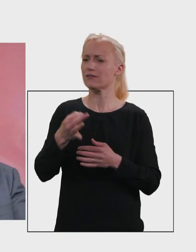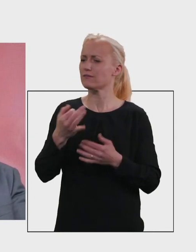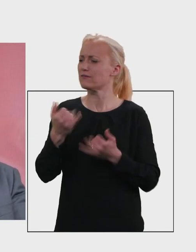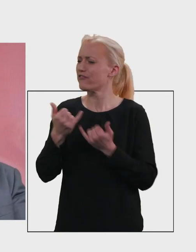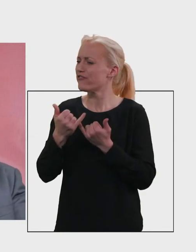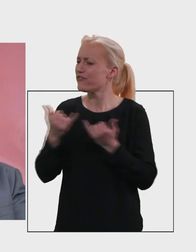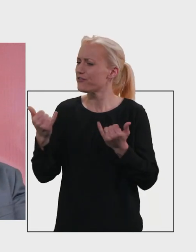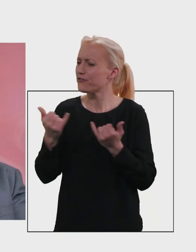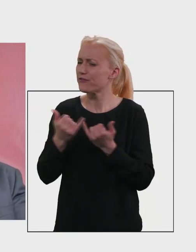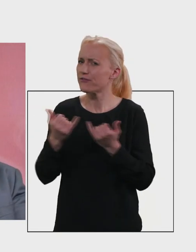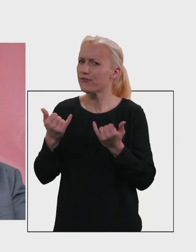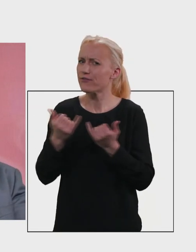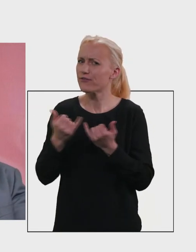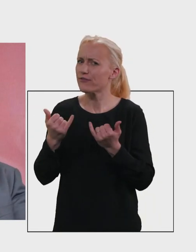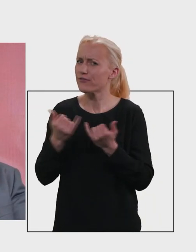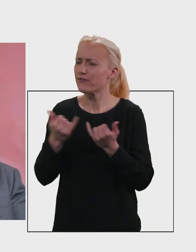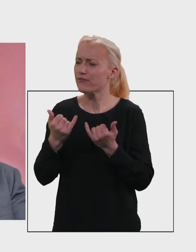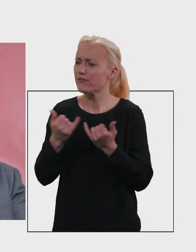eigentlich...